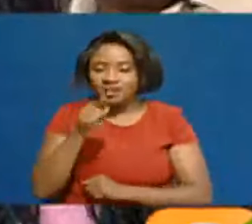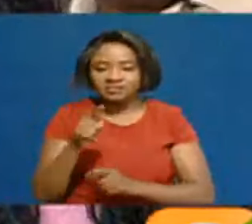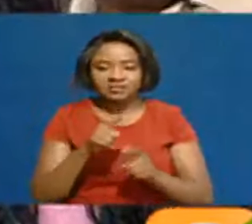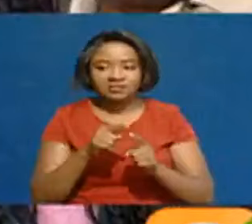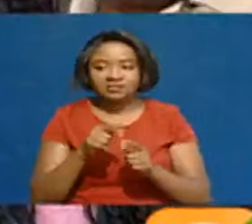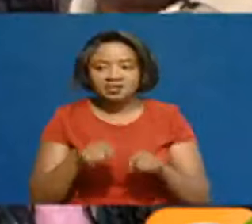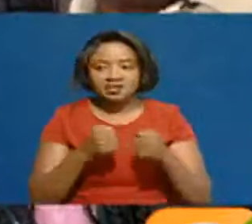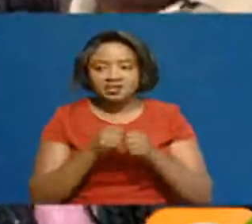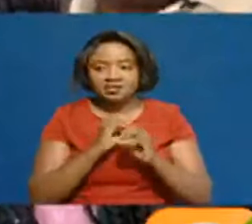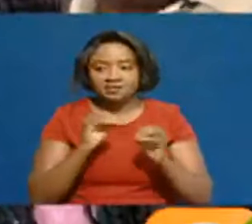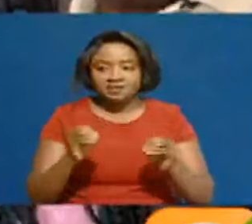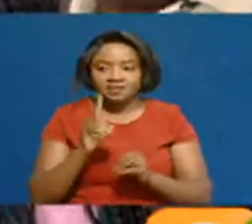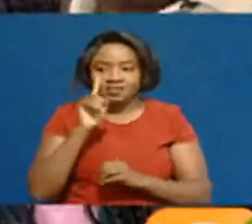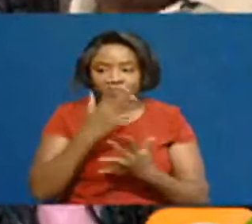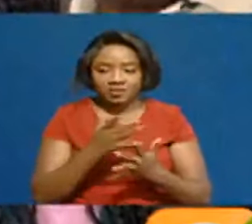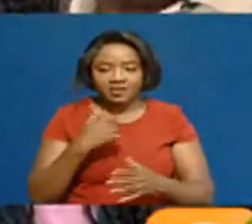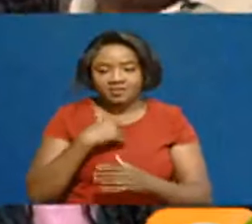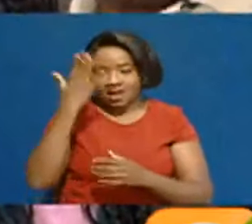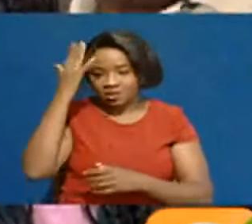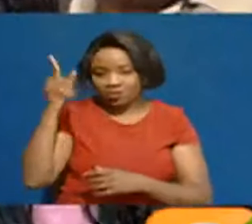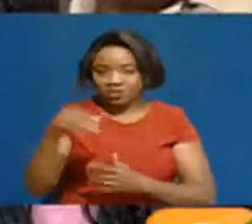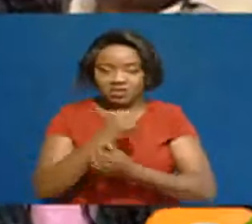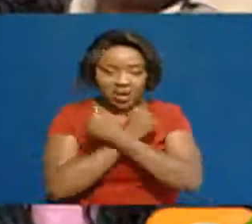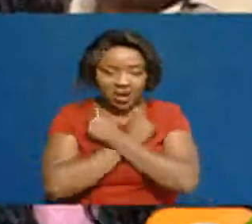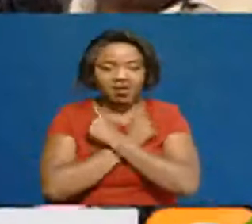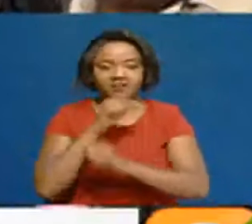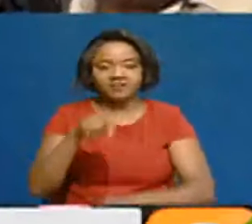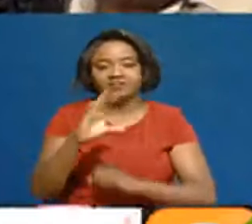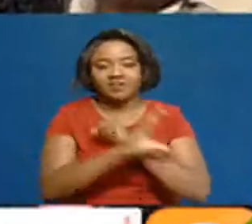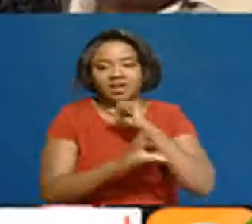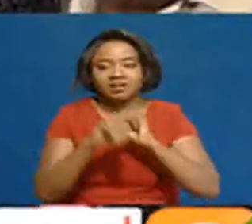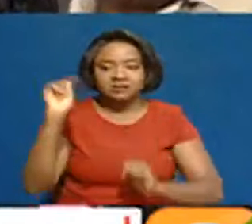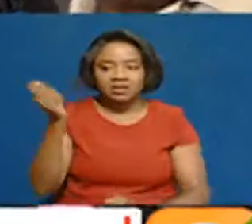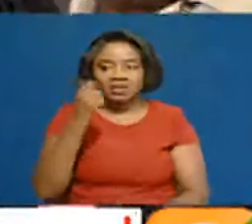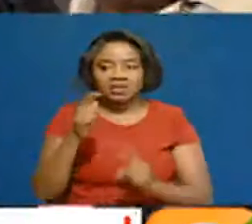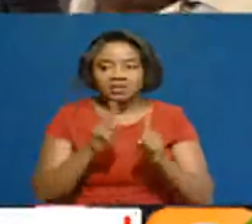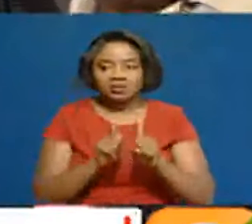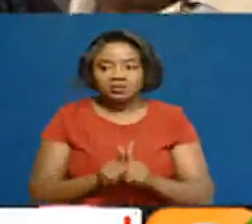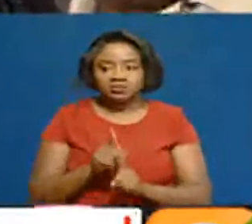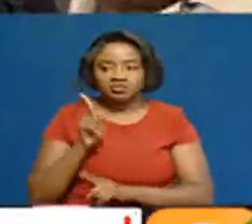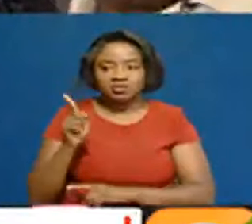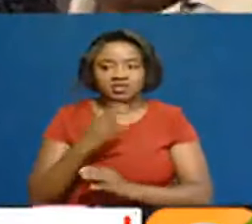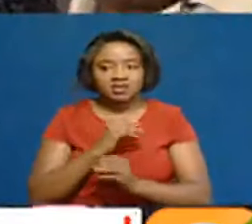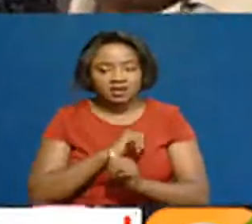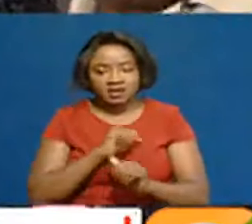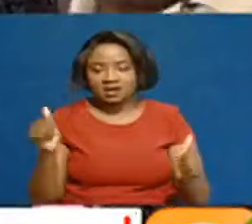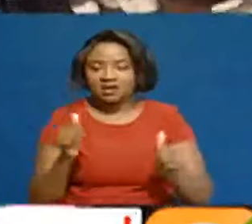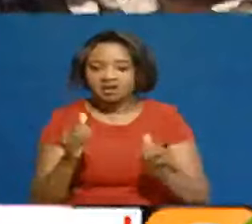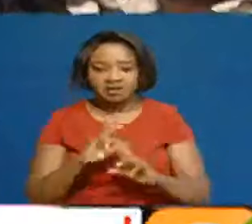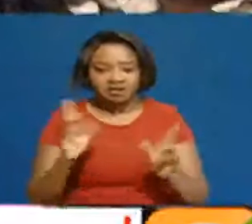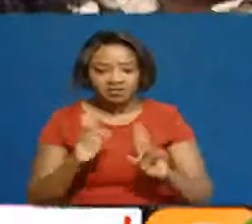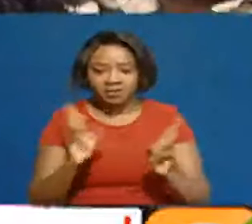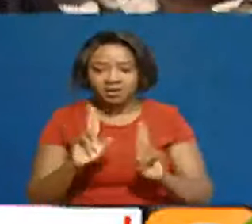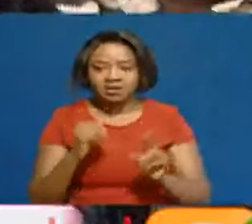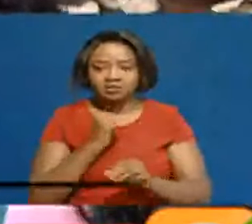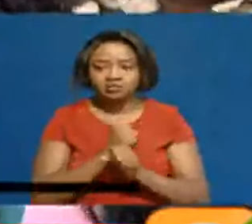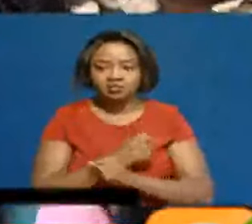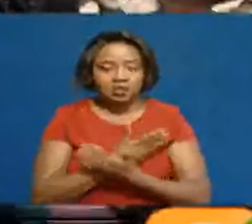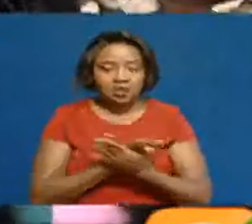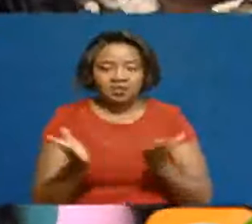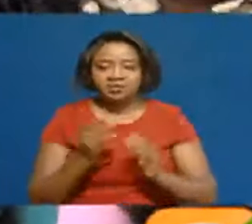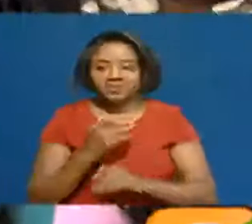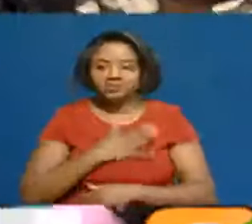thing I know about him is he loves his country and he's willing to do whatever it is for his country. So we just want him